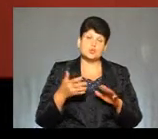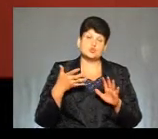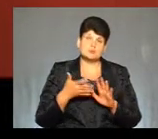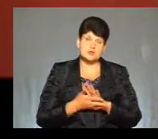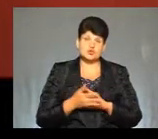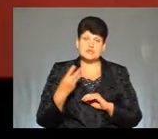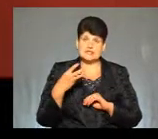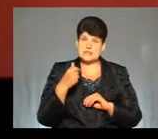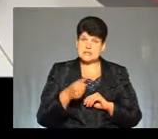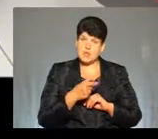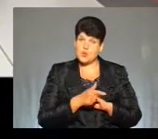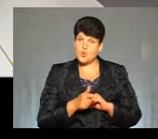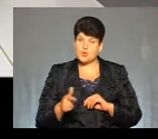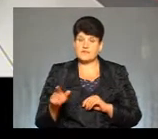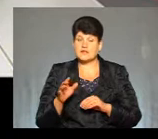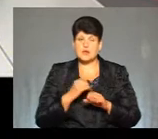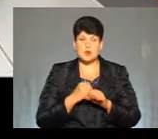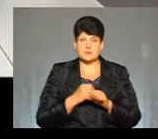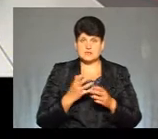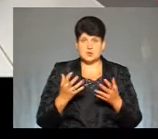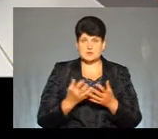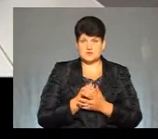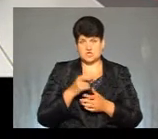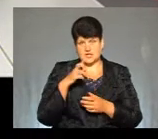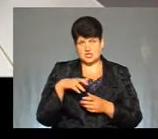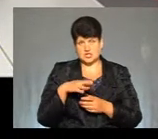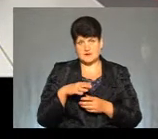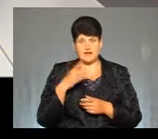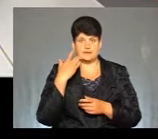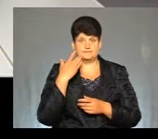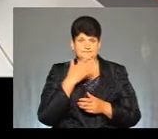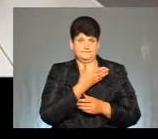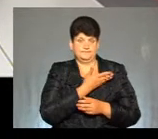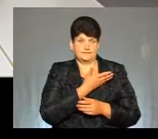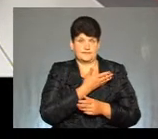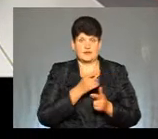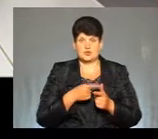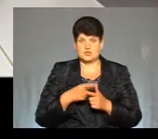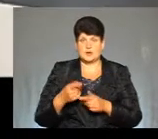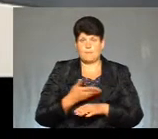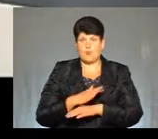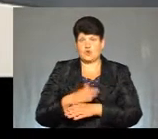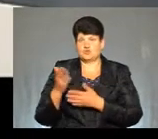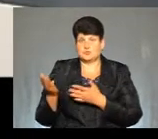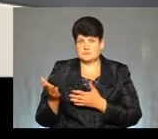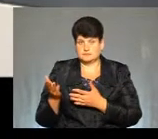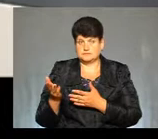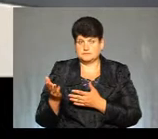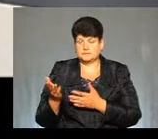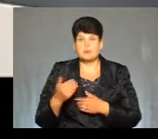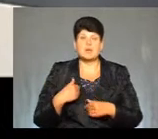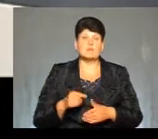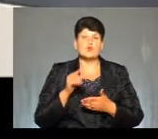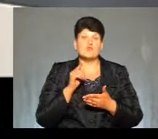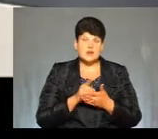за 30 років не робиться успішна держава а-ля Сполучені Штати Америки чи навіть а-ля Польща. І ми повинні